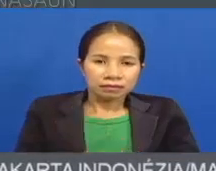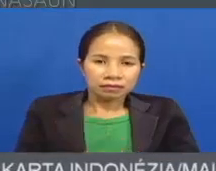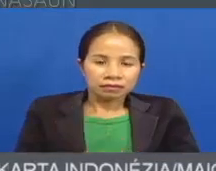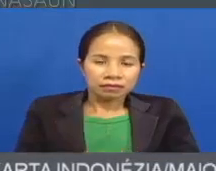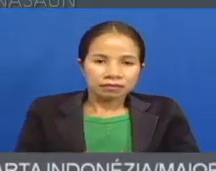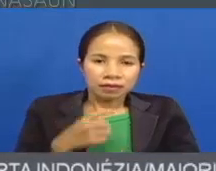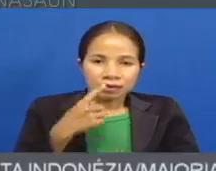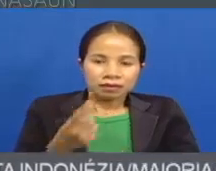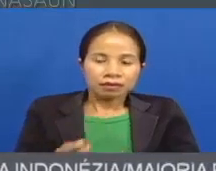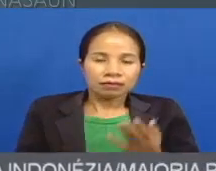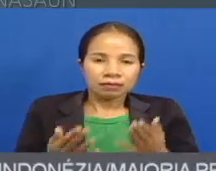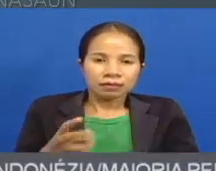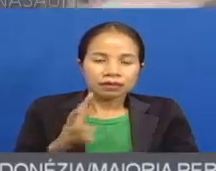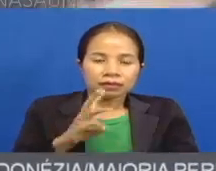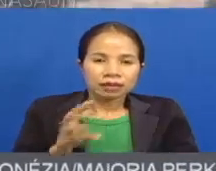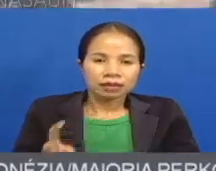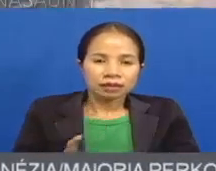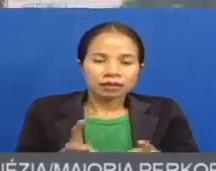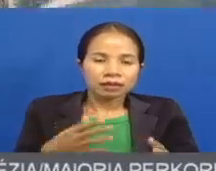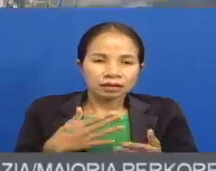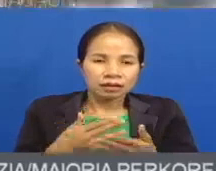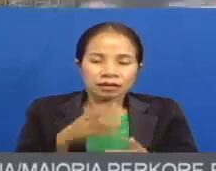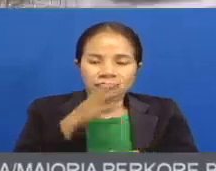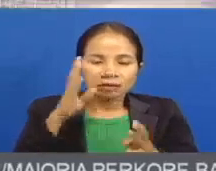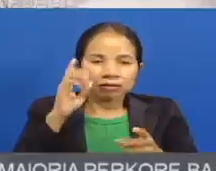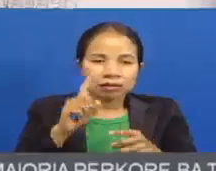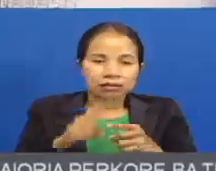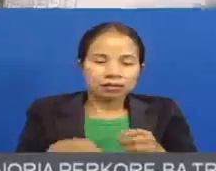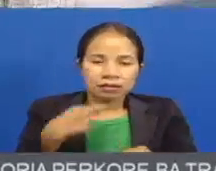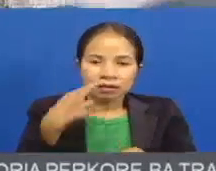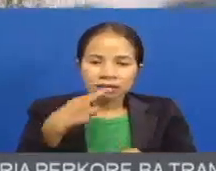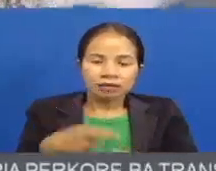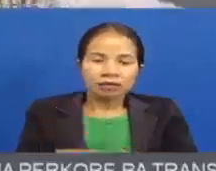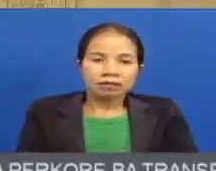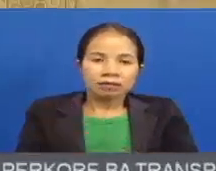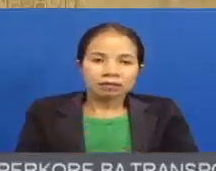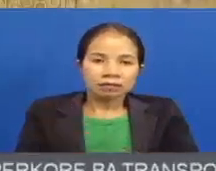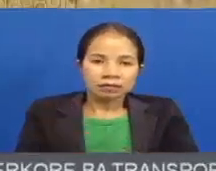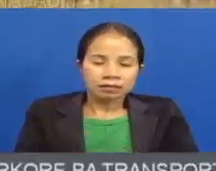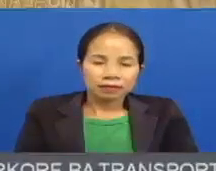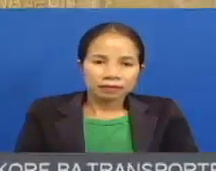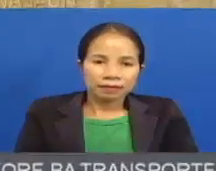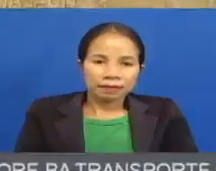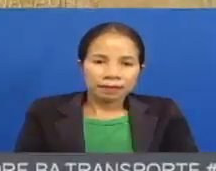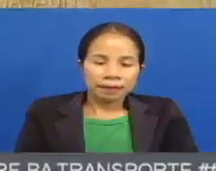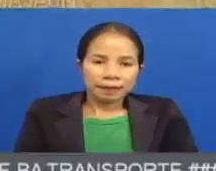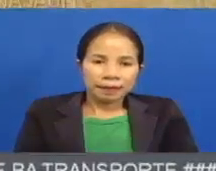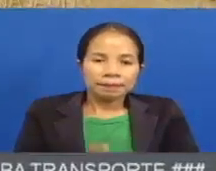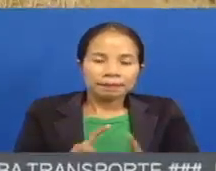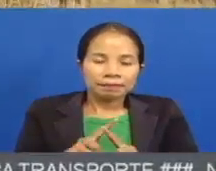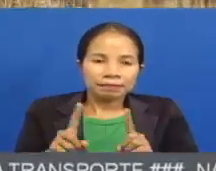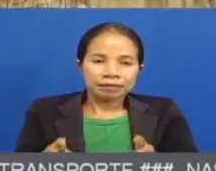ni argumenta compar ho irigasaun se diak agricultor sira bel produs hare to tonelada hat baleteng kada hektar ida mai bi